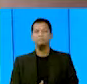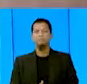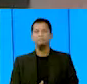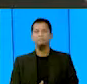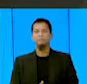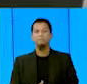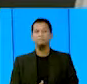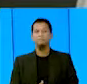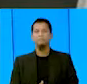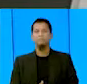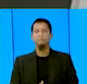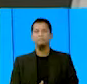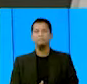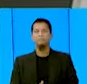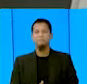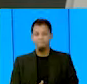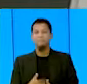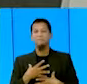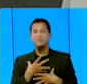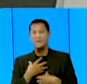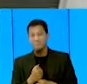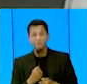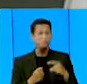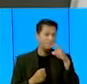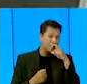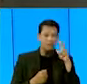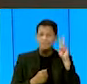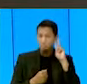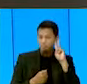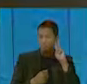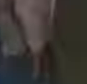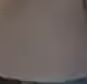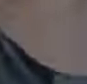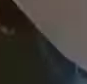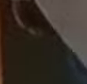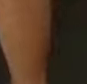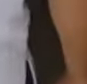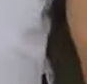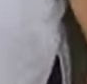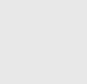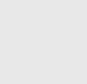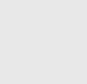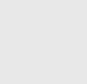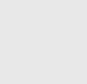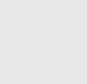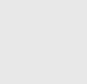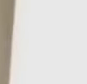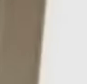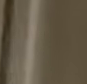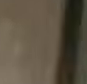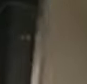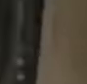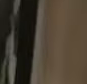Dengan penuh harapan, Triman Hadi, orang tua siswa warga Kaliabang Tengah, Bekasi Utara, mendatangi SMA Negeri 10 untuk